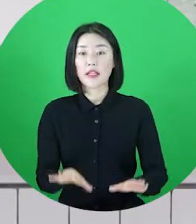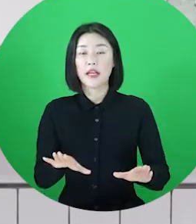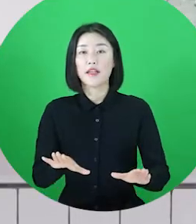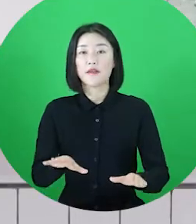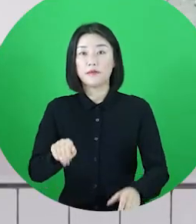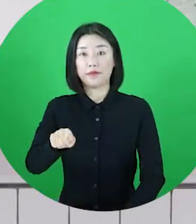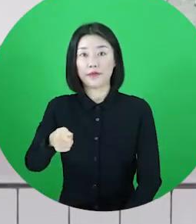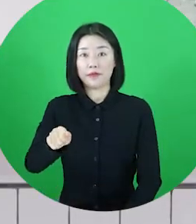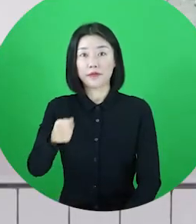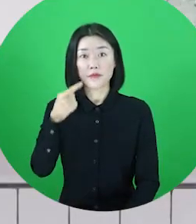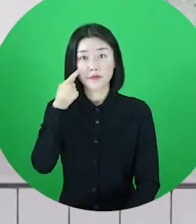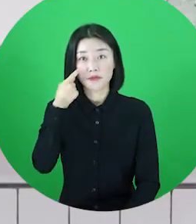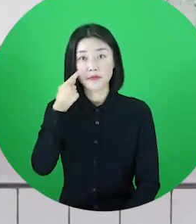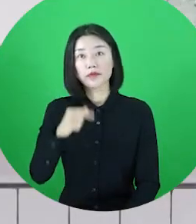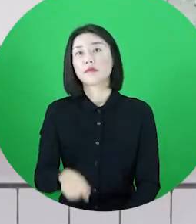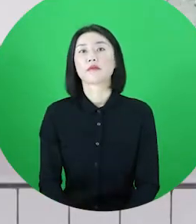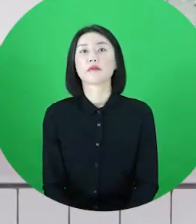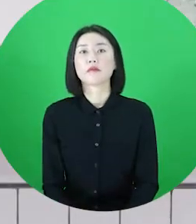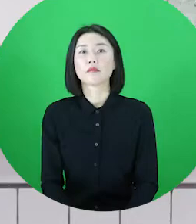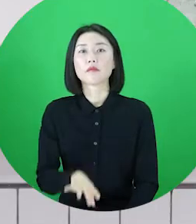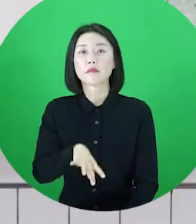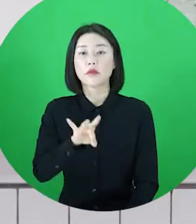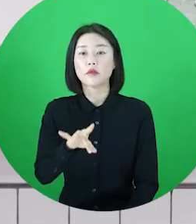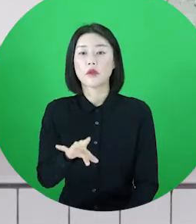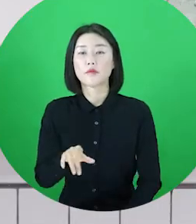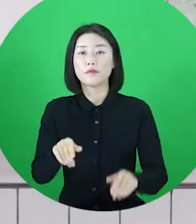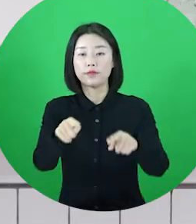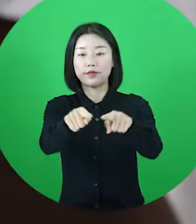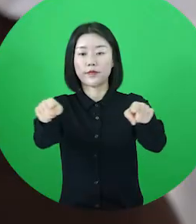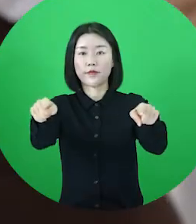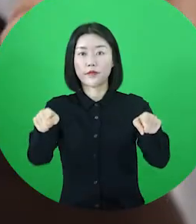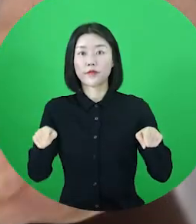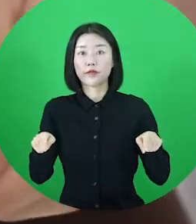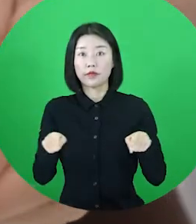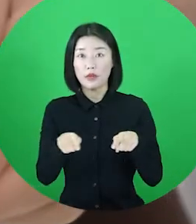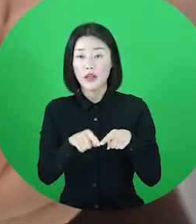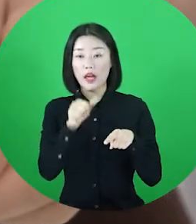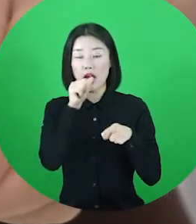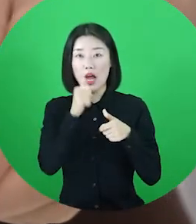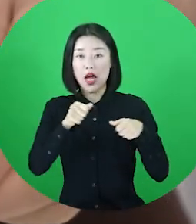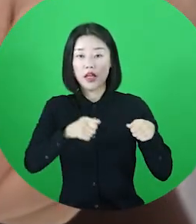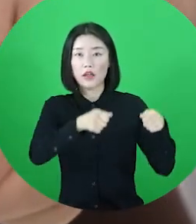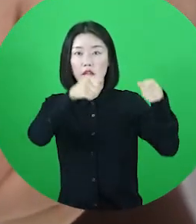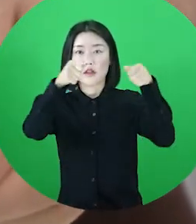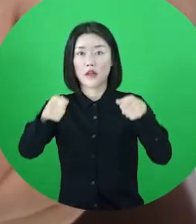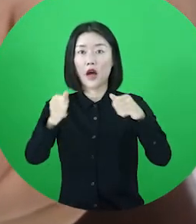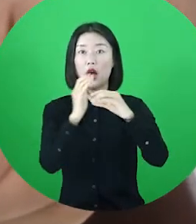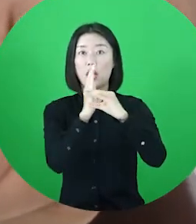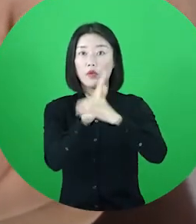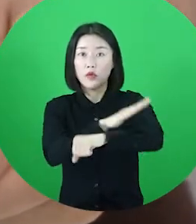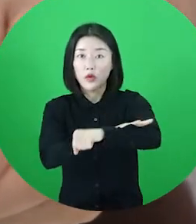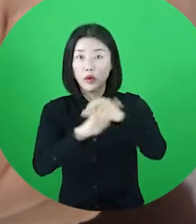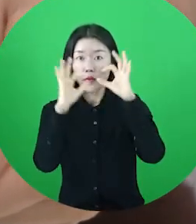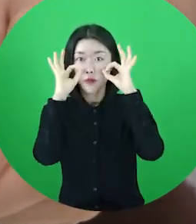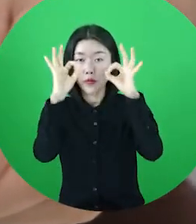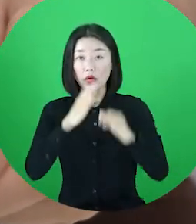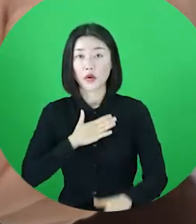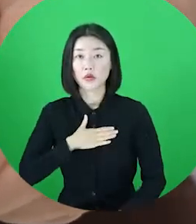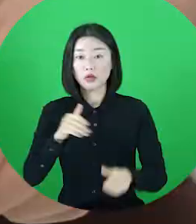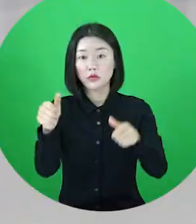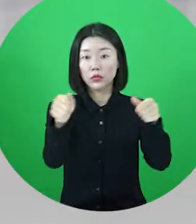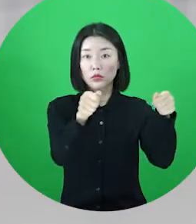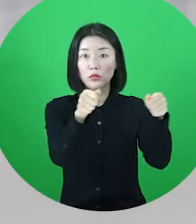이제 불을 켜줄 건데요. 그 전에 냄비가 가스레인지 가운데에 올라가 있는지 꼭 확인해